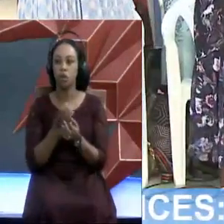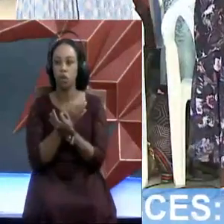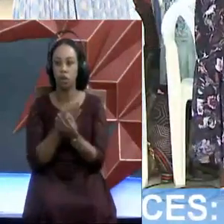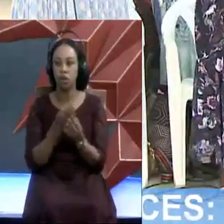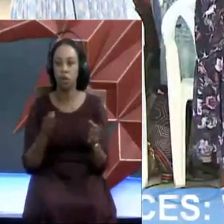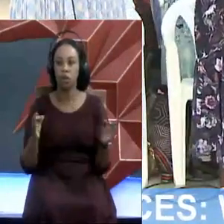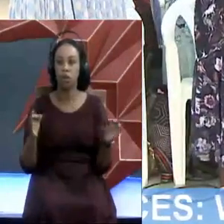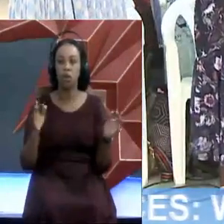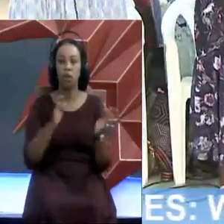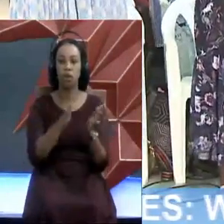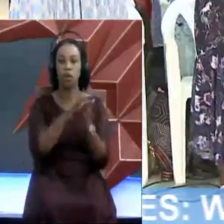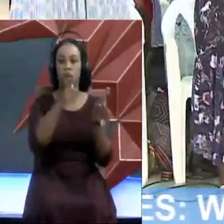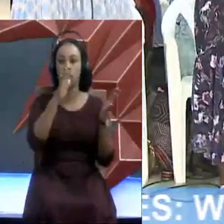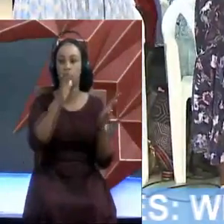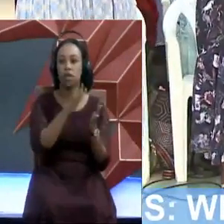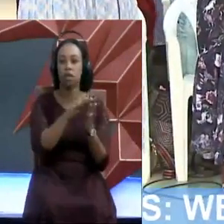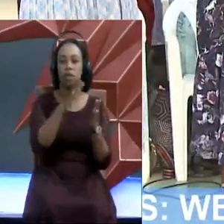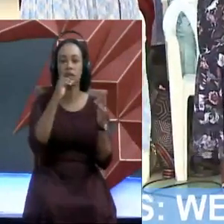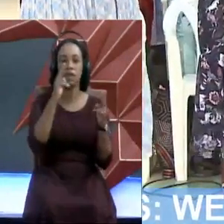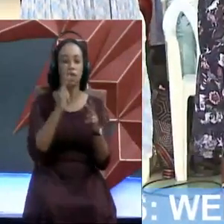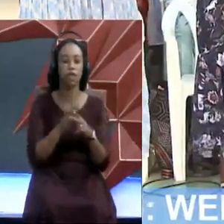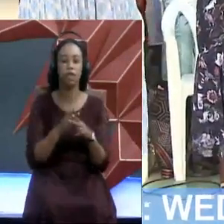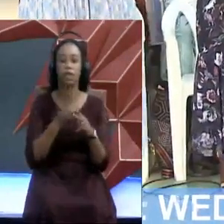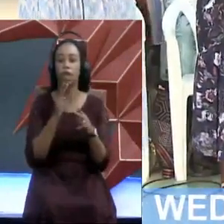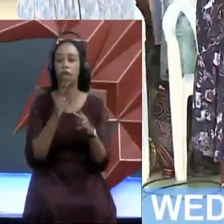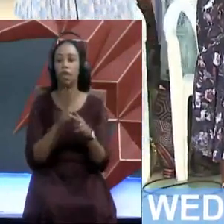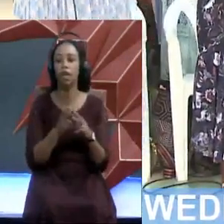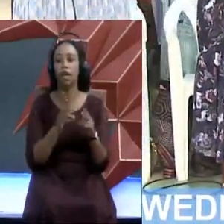Utasifu jina lake